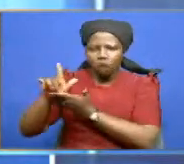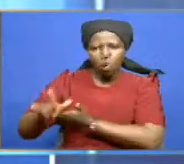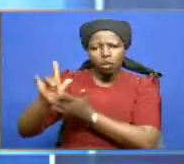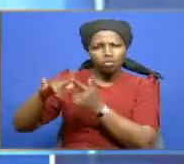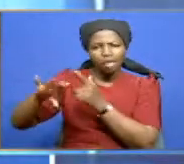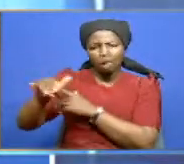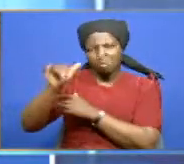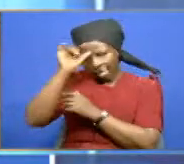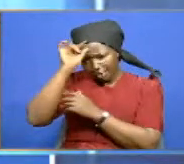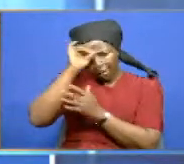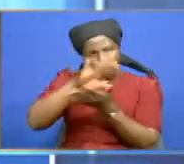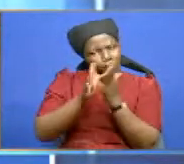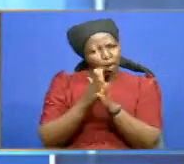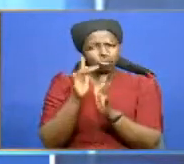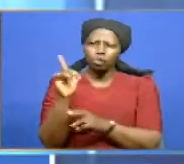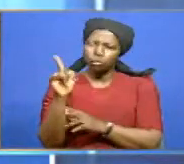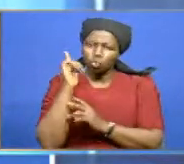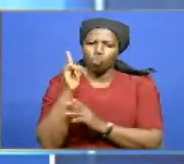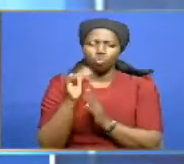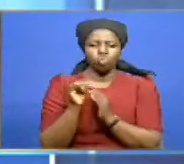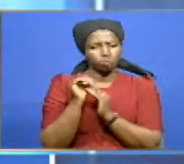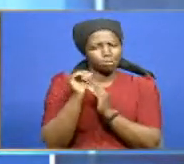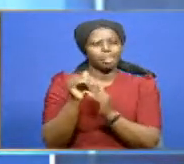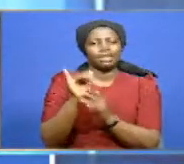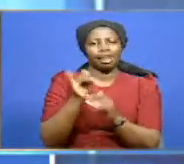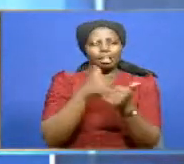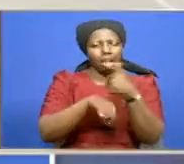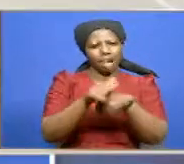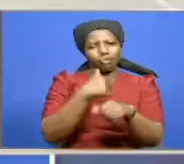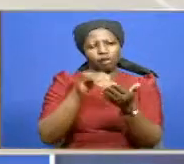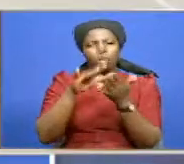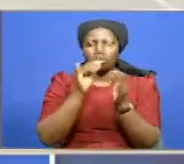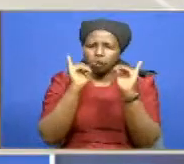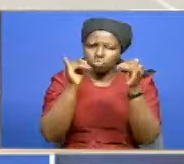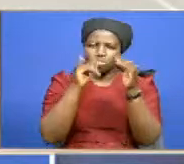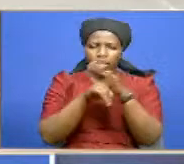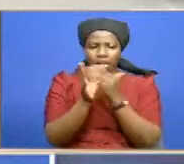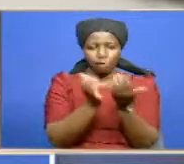wa kisheria. Taarifa kamili ni kwenye mseto wetu wa biashara.